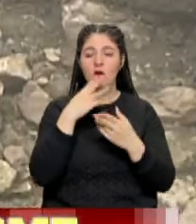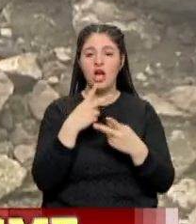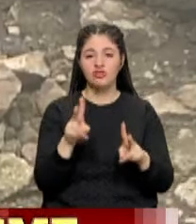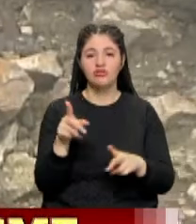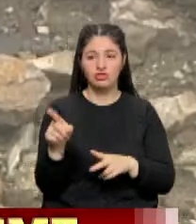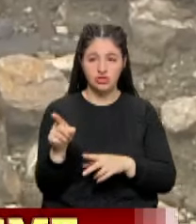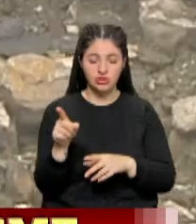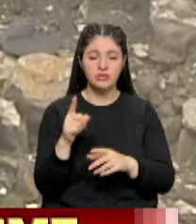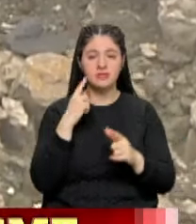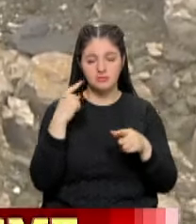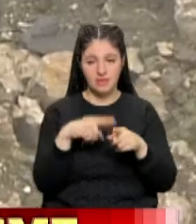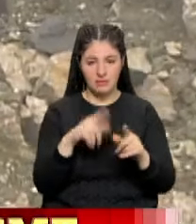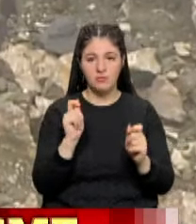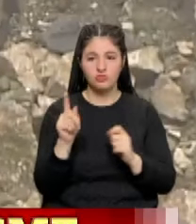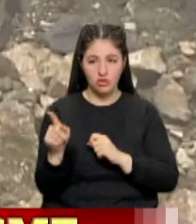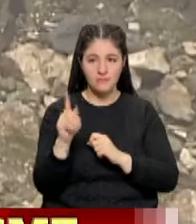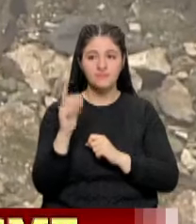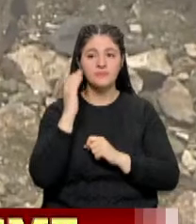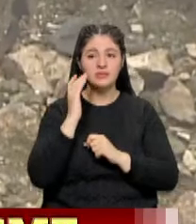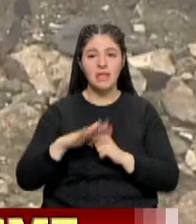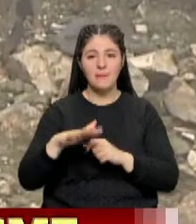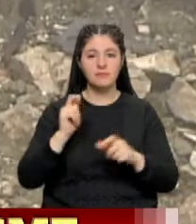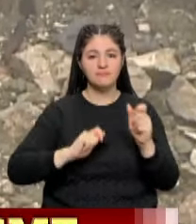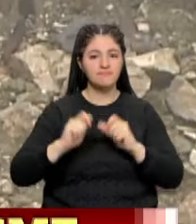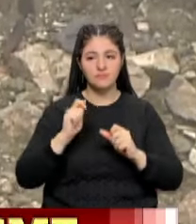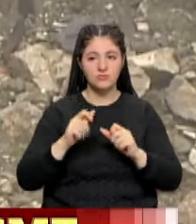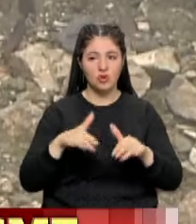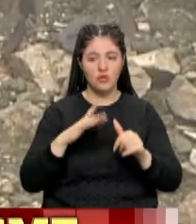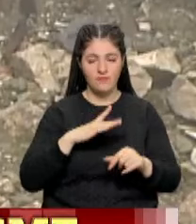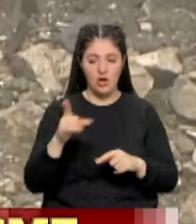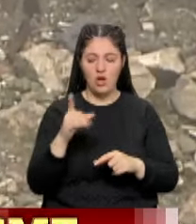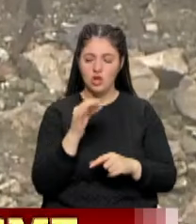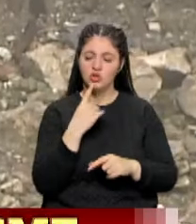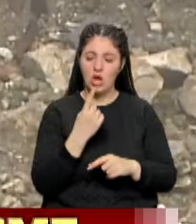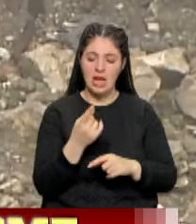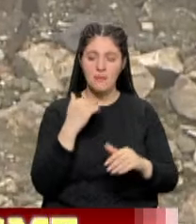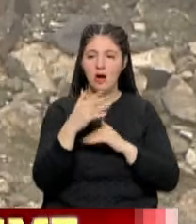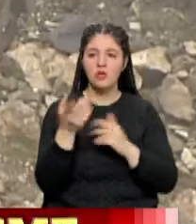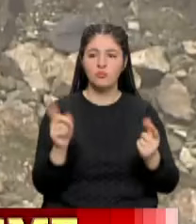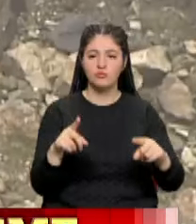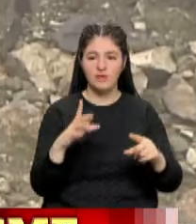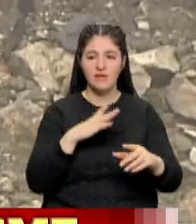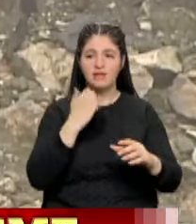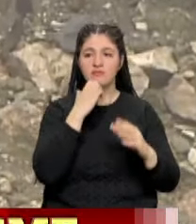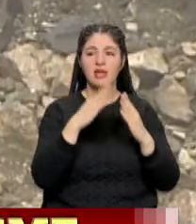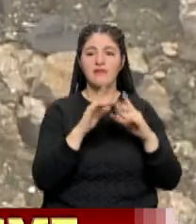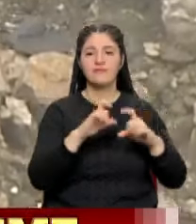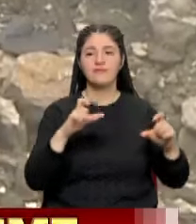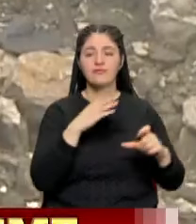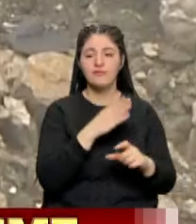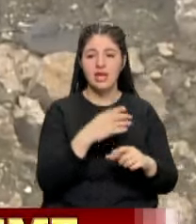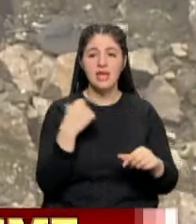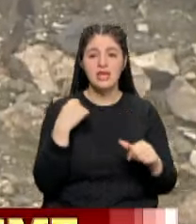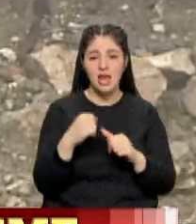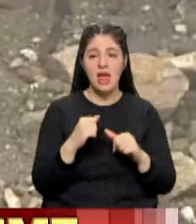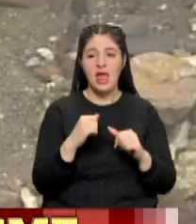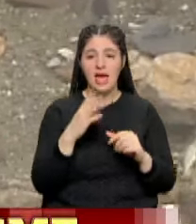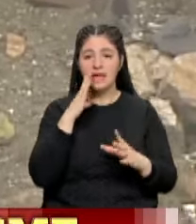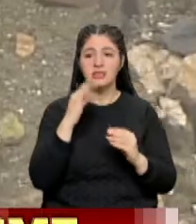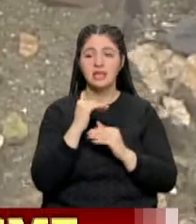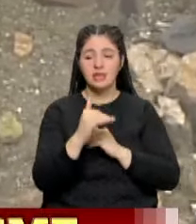açılışının takibini de yapacak. Temel atma törenleri var. Öyle söyleyelim. Halkla buluşmalar var. Konteyner kentlerde yine